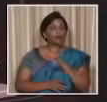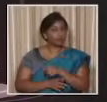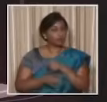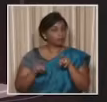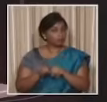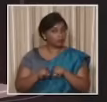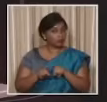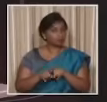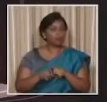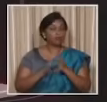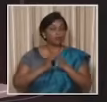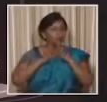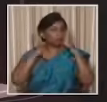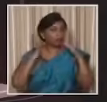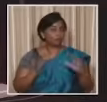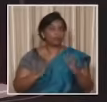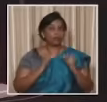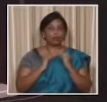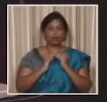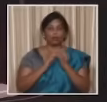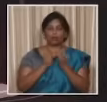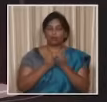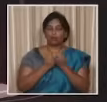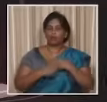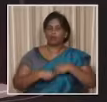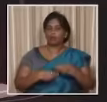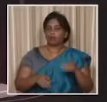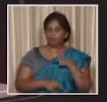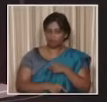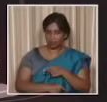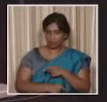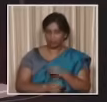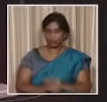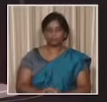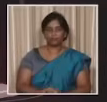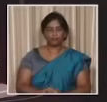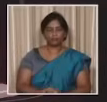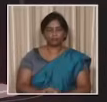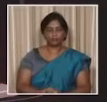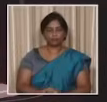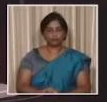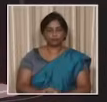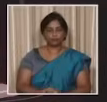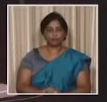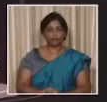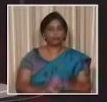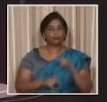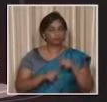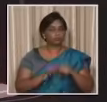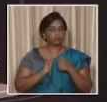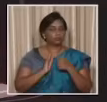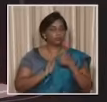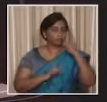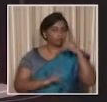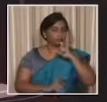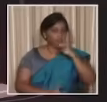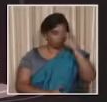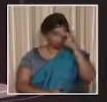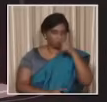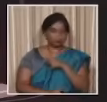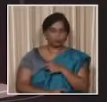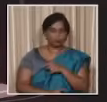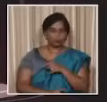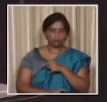තුලින් මහා විශාල දේපල හානියක් සිදු වුණයි කියන කාරණාව දැන් ගරු කතානායක නියෝජ්‍ය